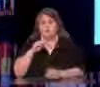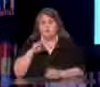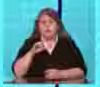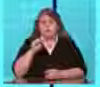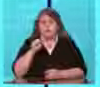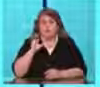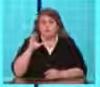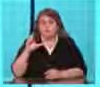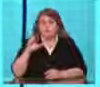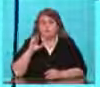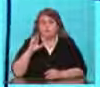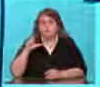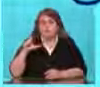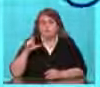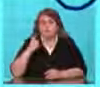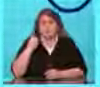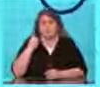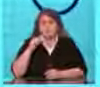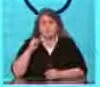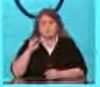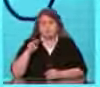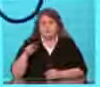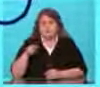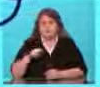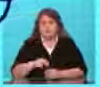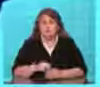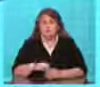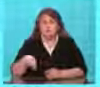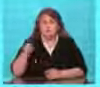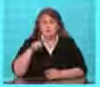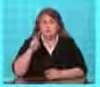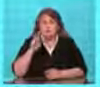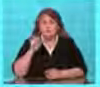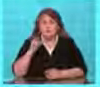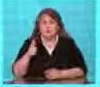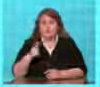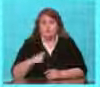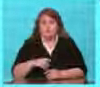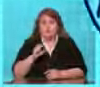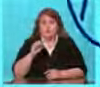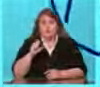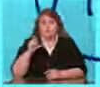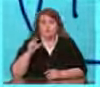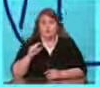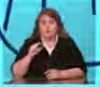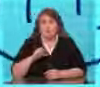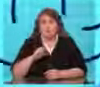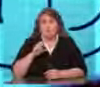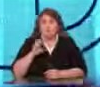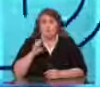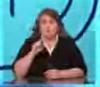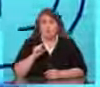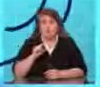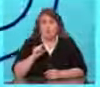большое, Б большое. Один тип гаметок. Обязательно обводим кружочек. И Б большое, А маленькое, Б маленькое.